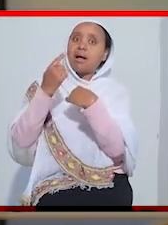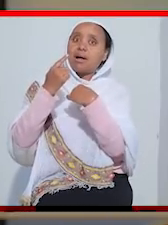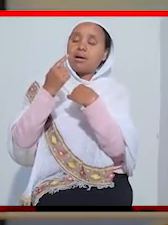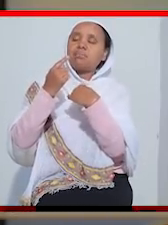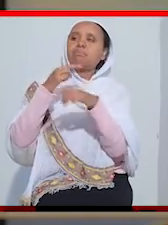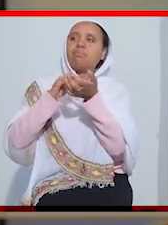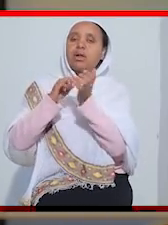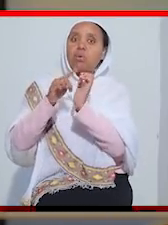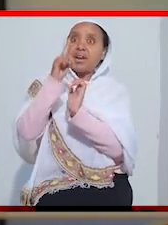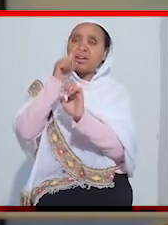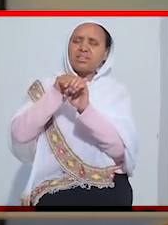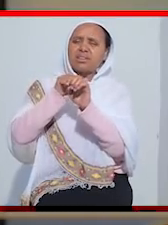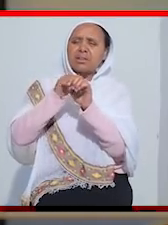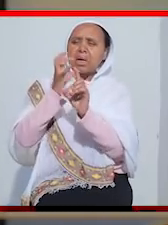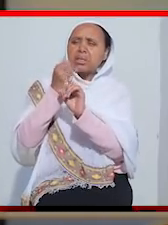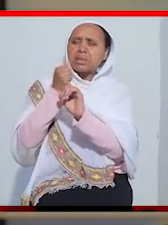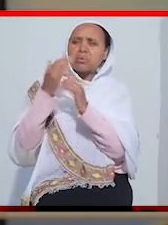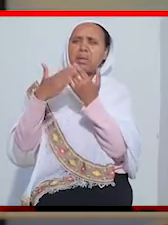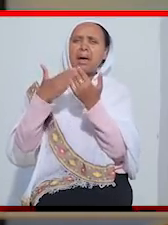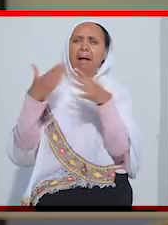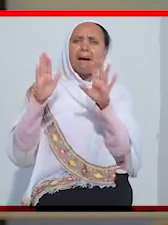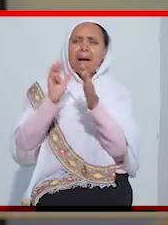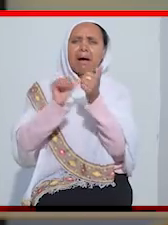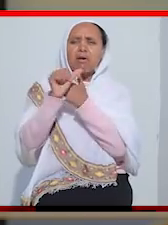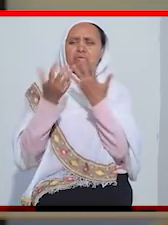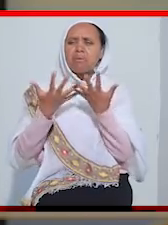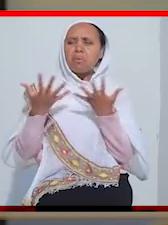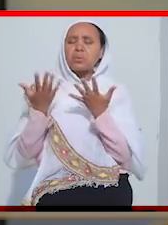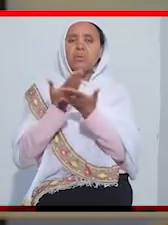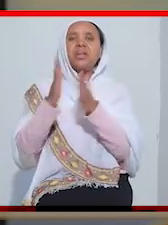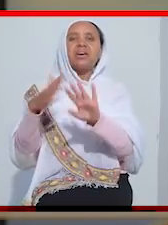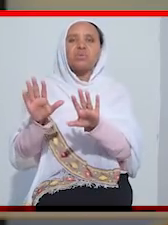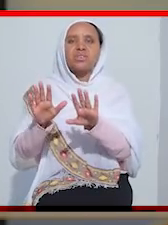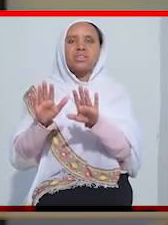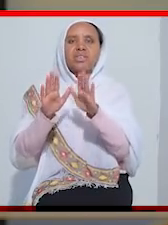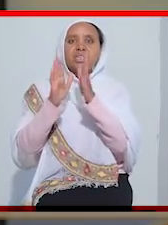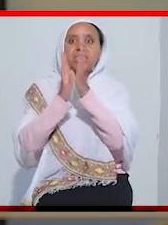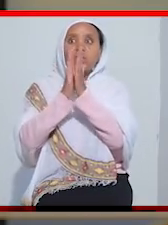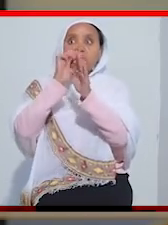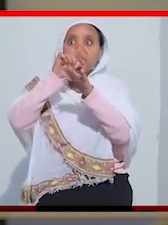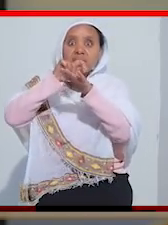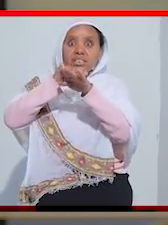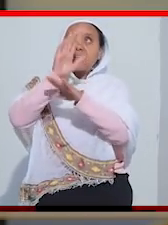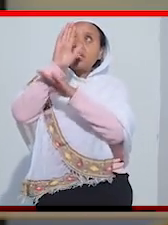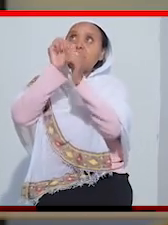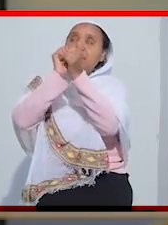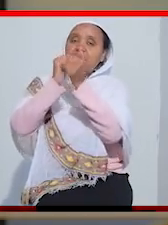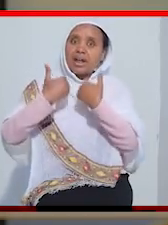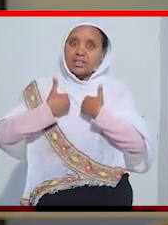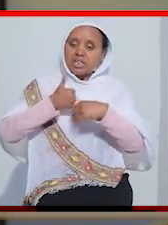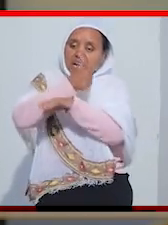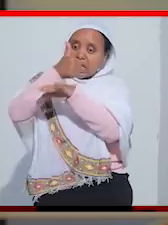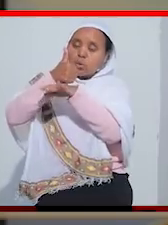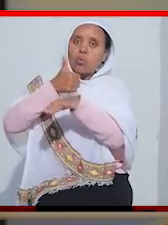ያልነው። አንዳንድ ጊዜ የያዝናቸው ተራ ነገሮች ወይም ኃላፊ ቁሳዊ የሆነ ነገሮች ጸሎት ጊዜያችን ከእግዚአብሔር